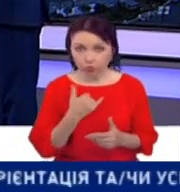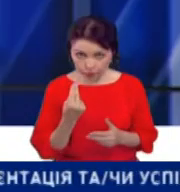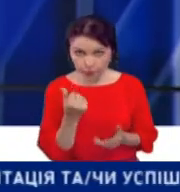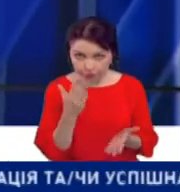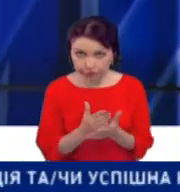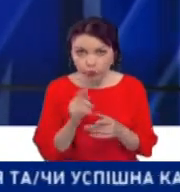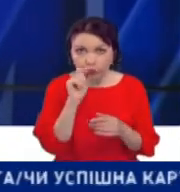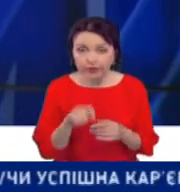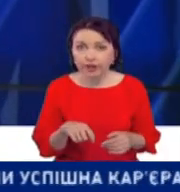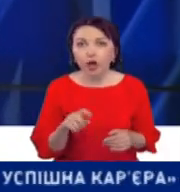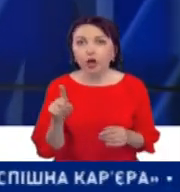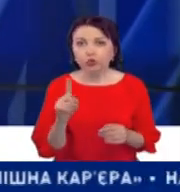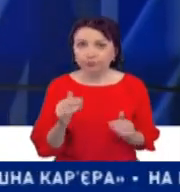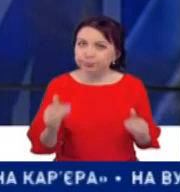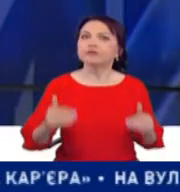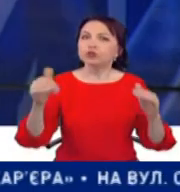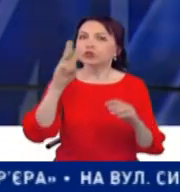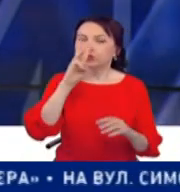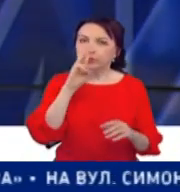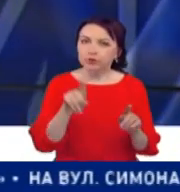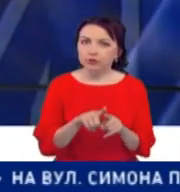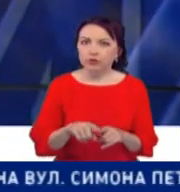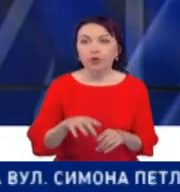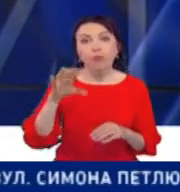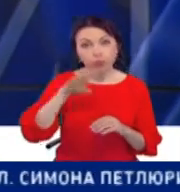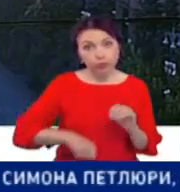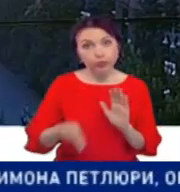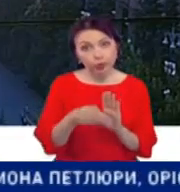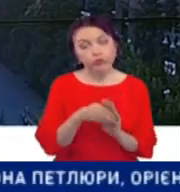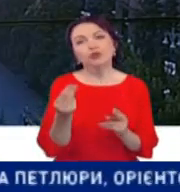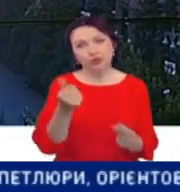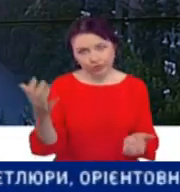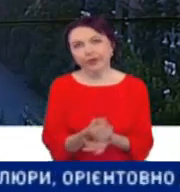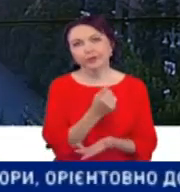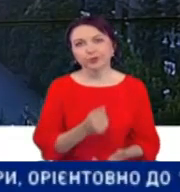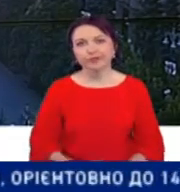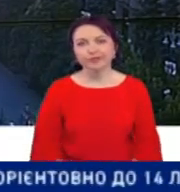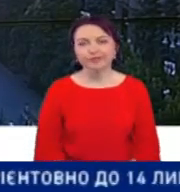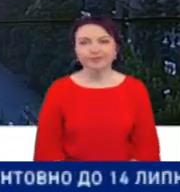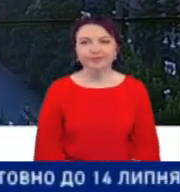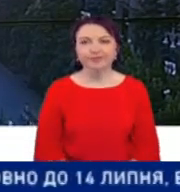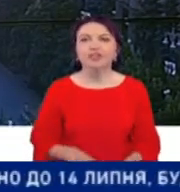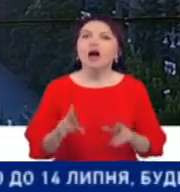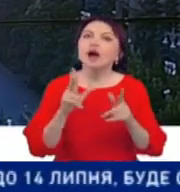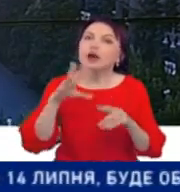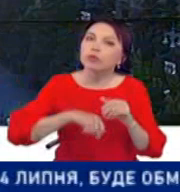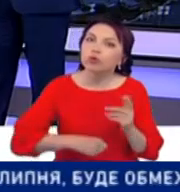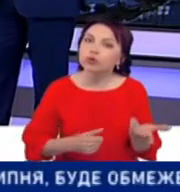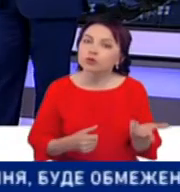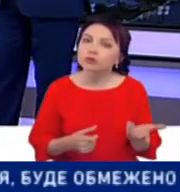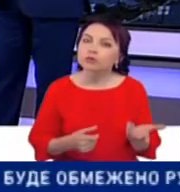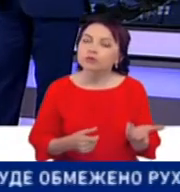підвищувати настільки? Очевидно ж, немає в бюджеті, правда? Поборемо корупцію, гроші знайдуться. Ага, отак. А як побороти? То